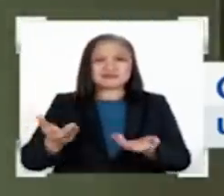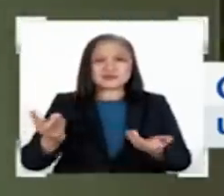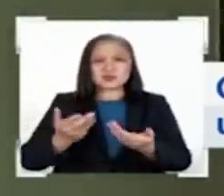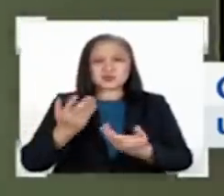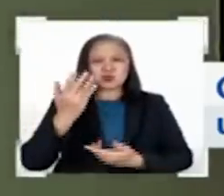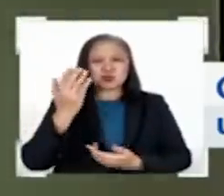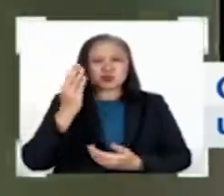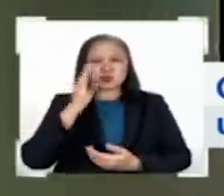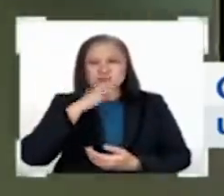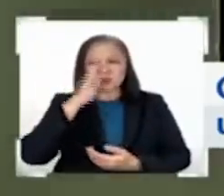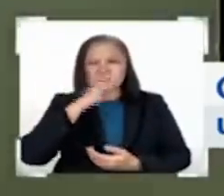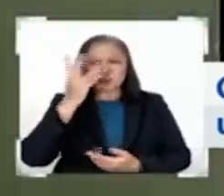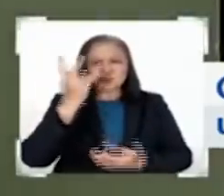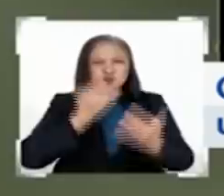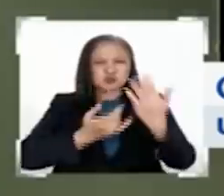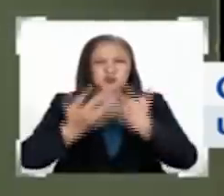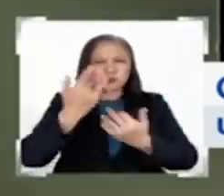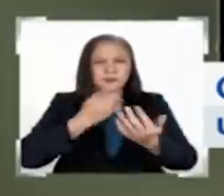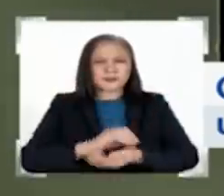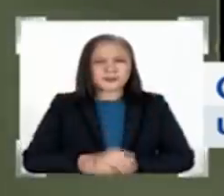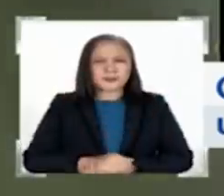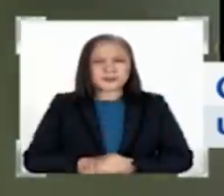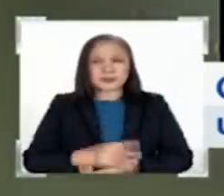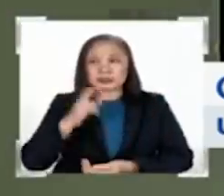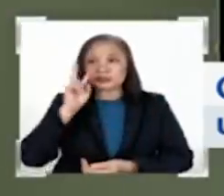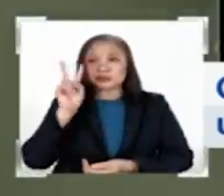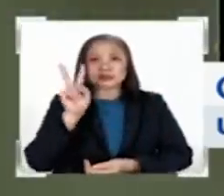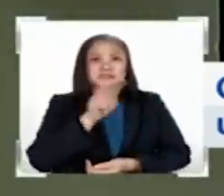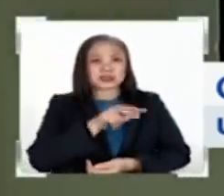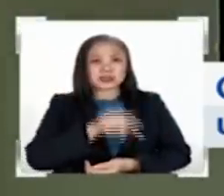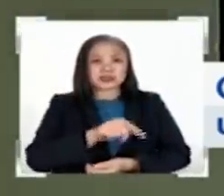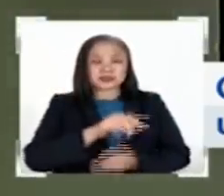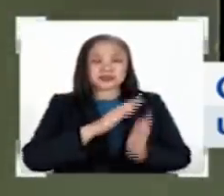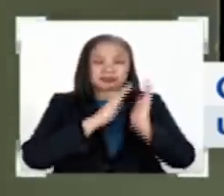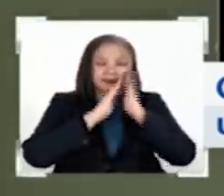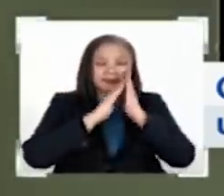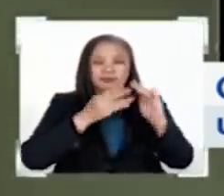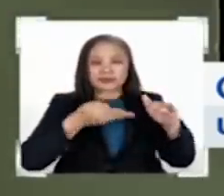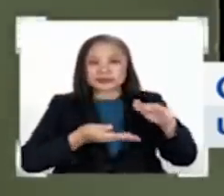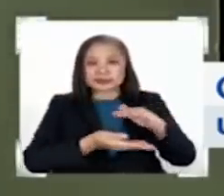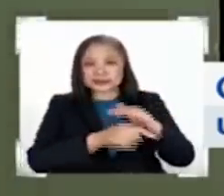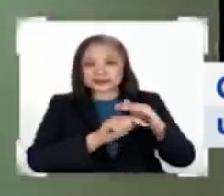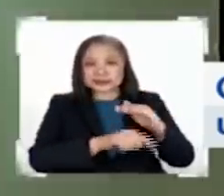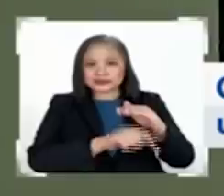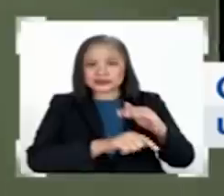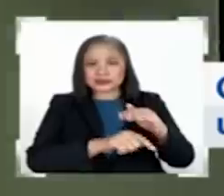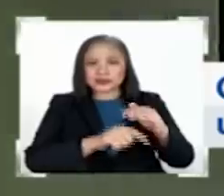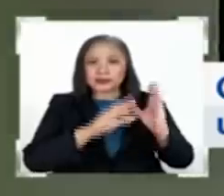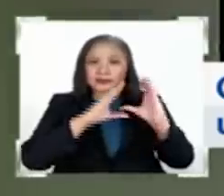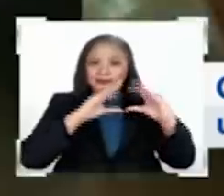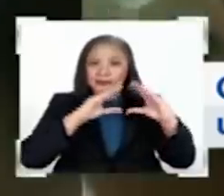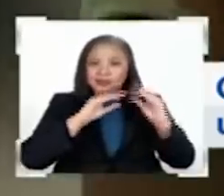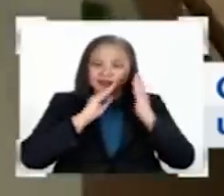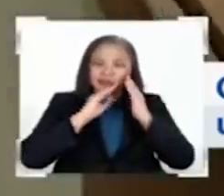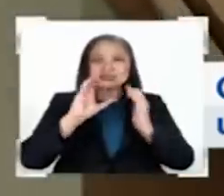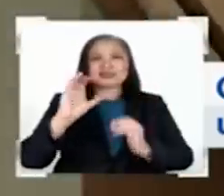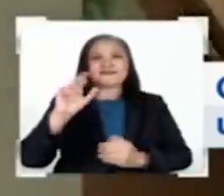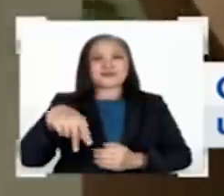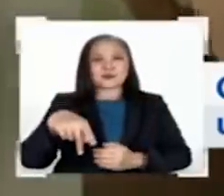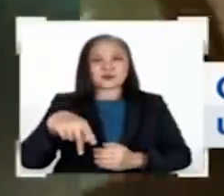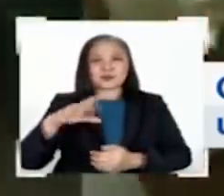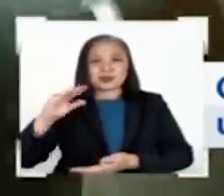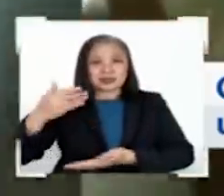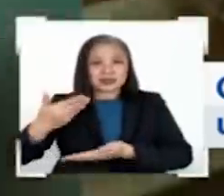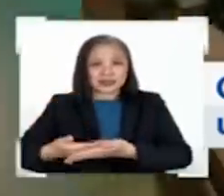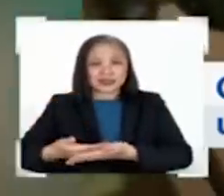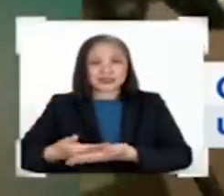amoy. Pagkalingon ko po sa bed, sa ilalim ng ng pillow ko, yung cellphone ng anak ko. Dinampot